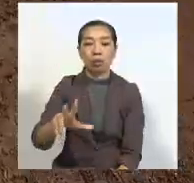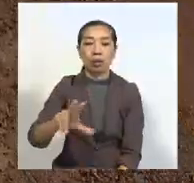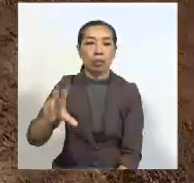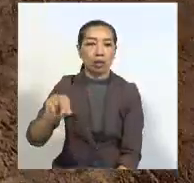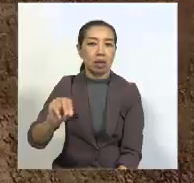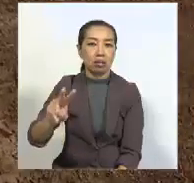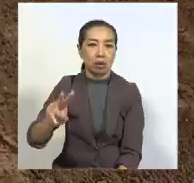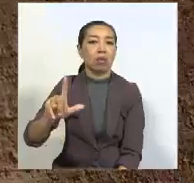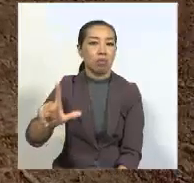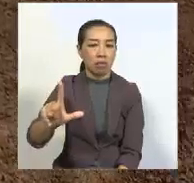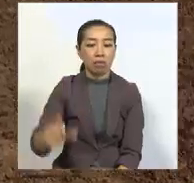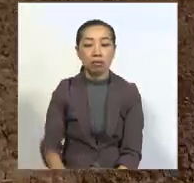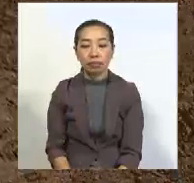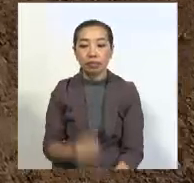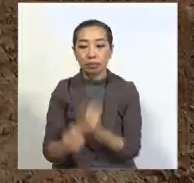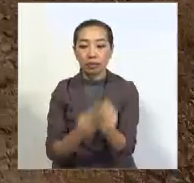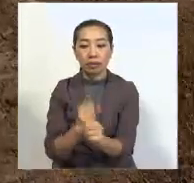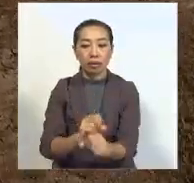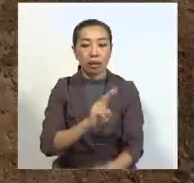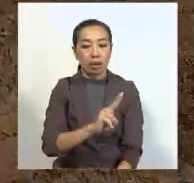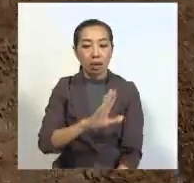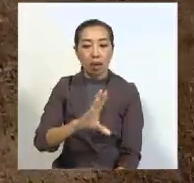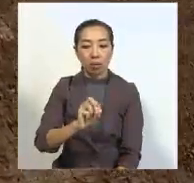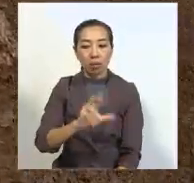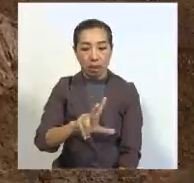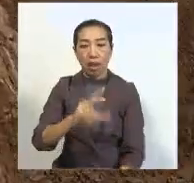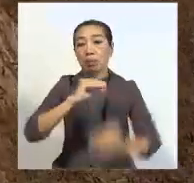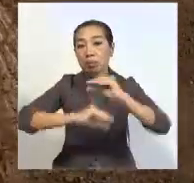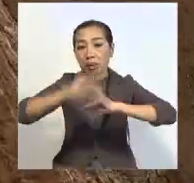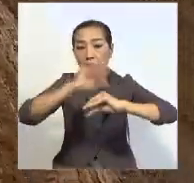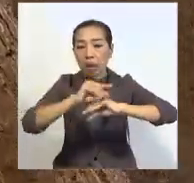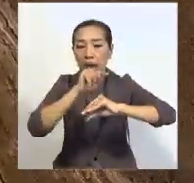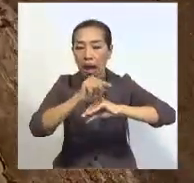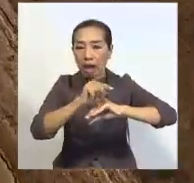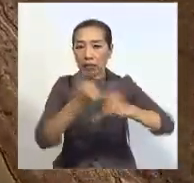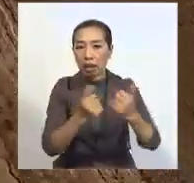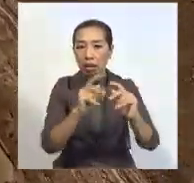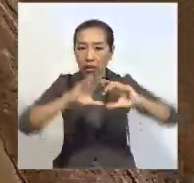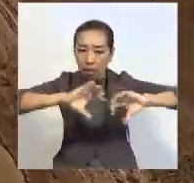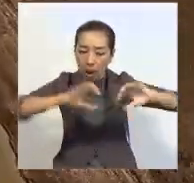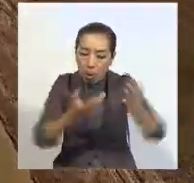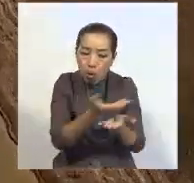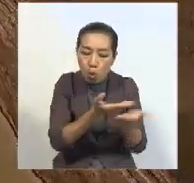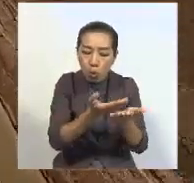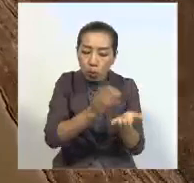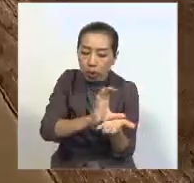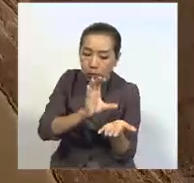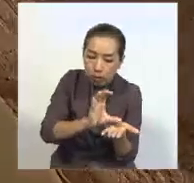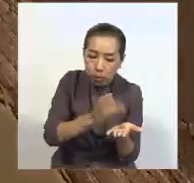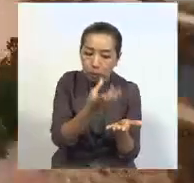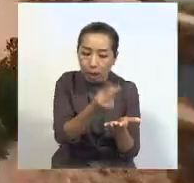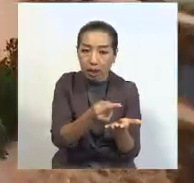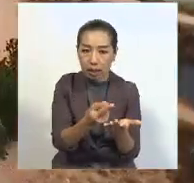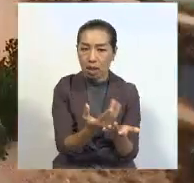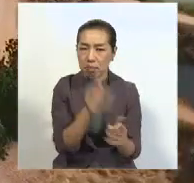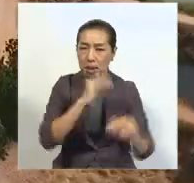บาทส่วนในปี2563นะคะมีโครงการที่อยู่ระหว่างการพิจารณางบประมาณจำนวน 2,000